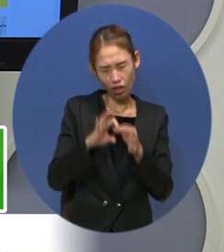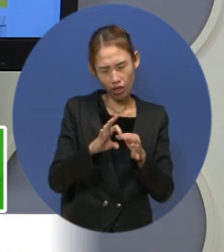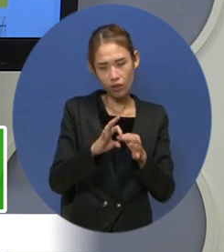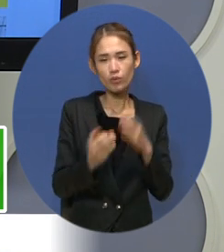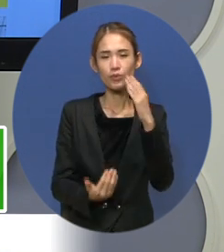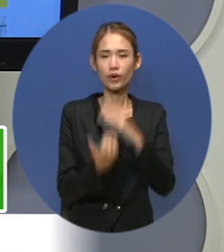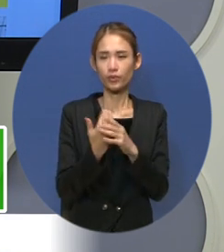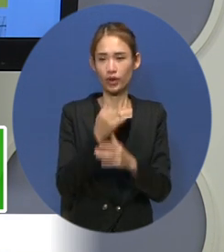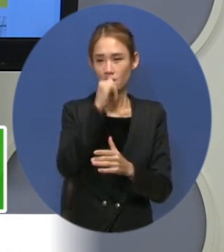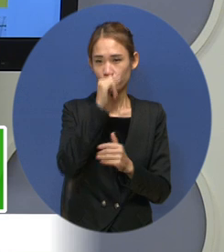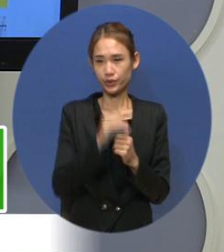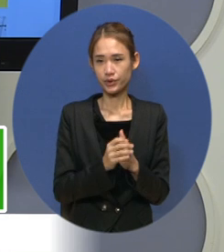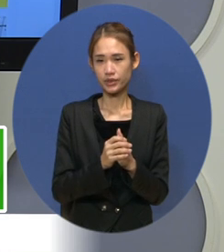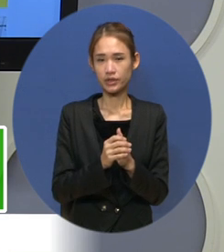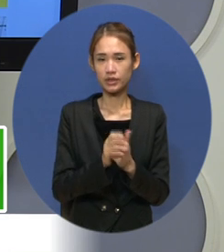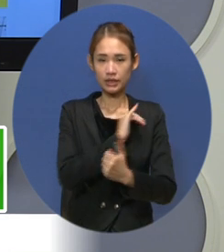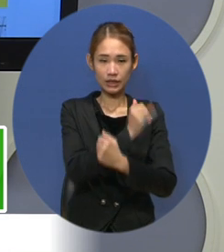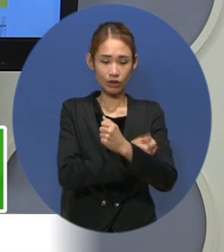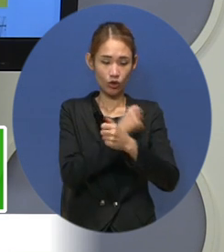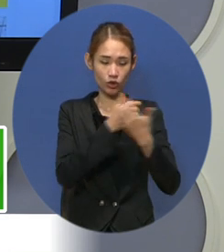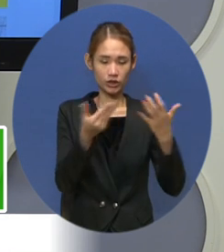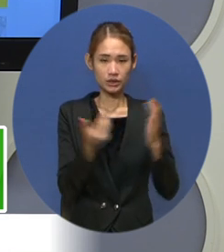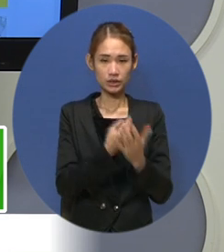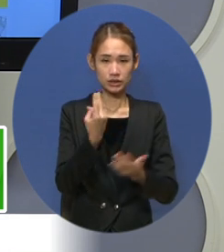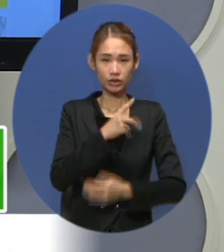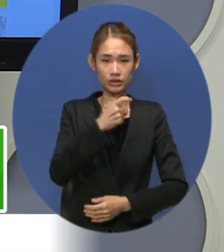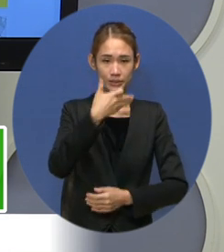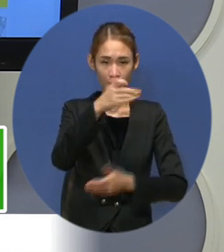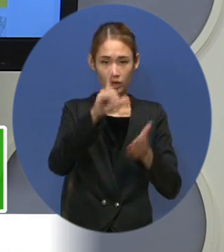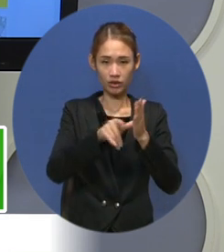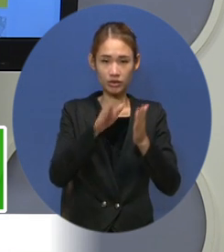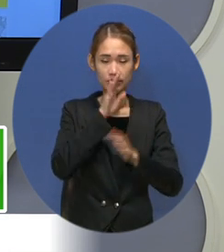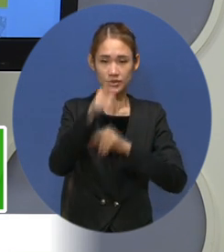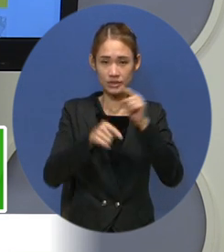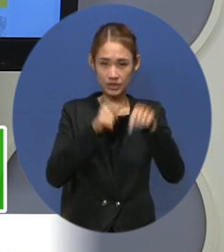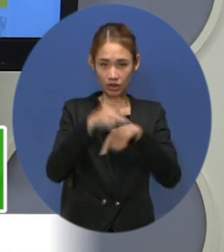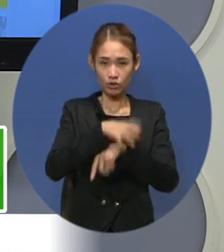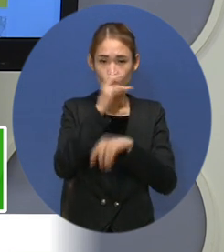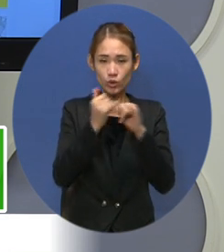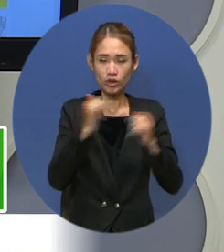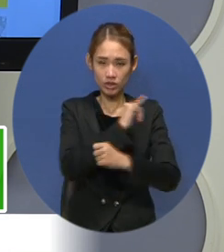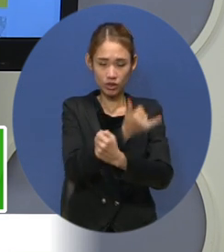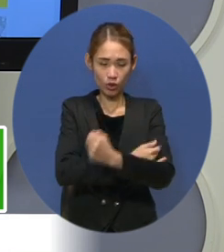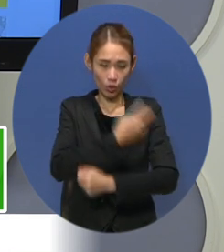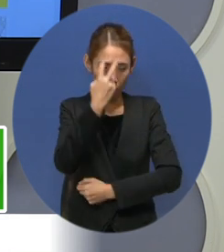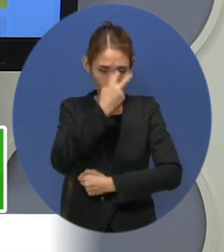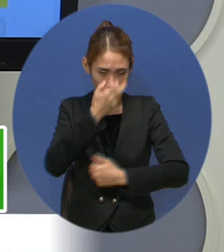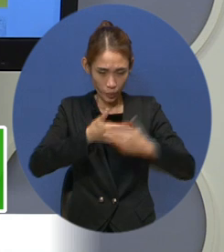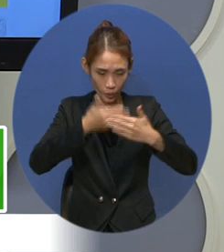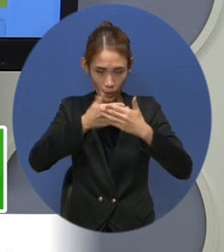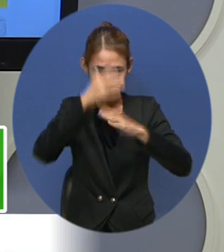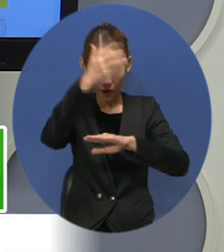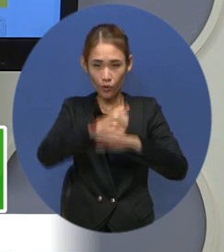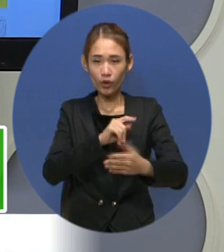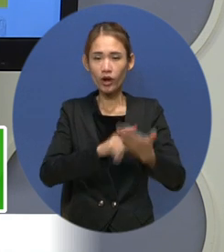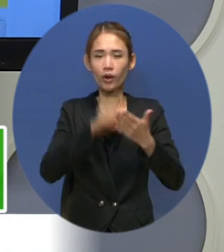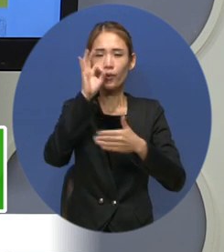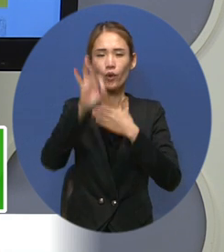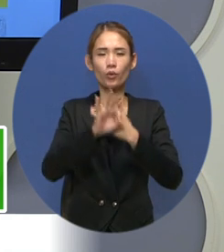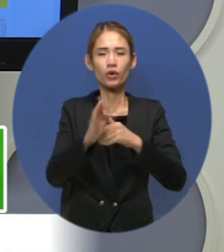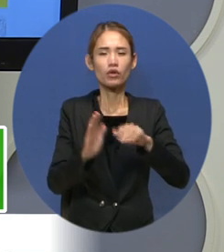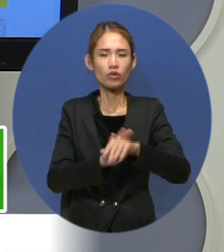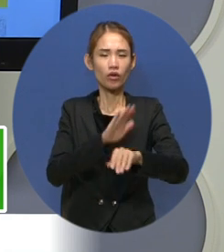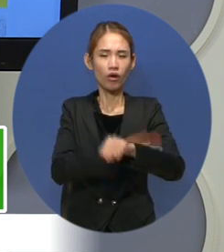왔습니다 인권위 가 2018년 실시한 노인 인권 모니터링 결과에 따르면 노인에 대한 과도한